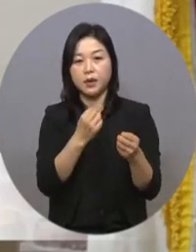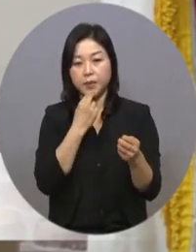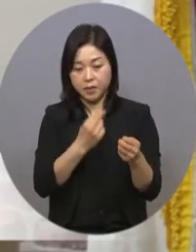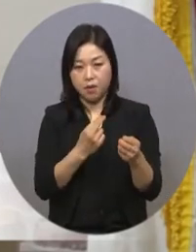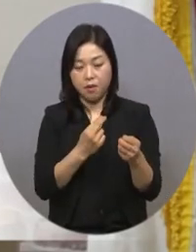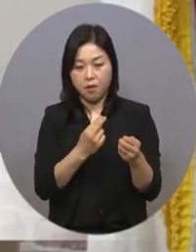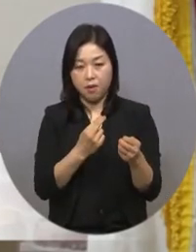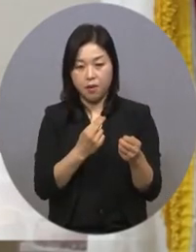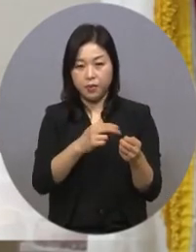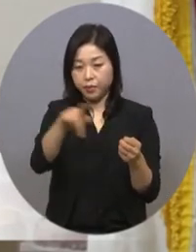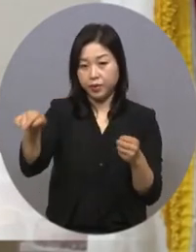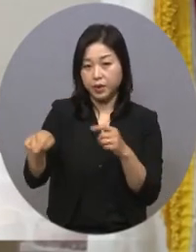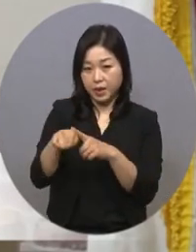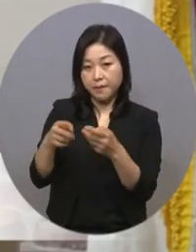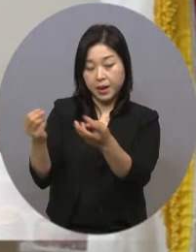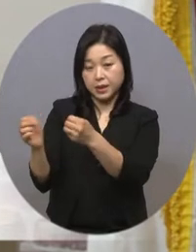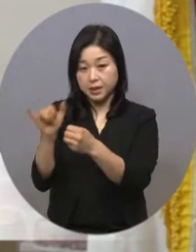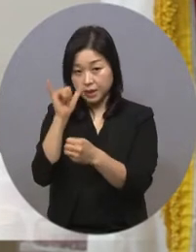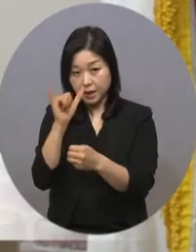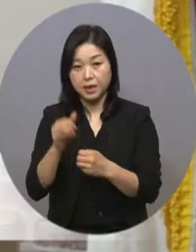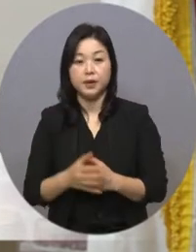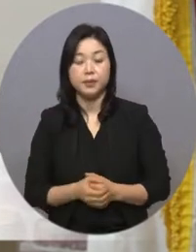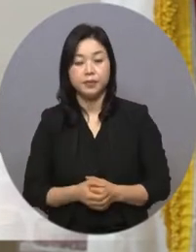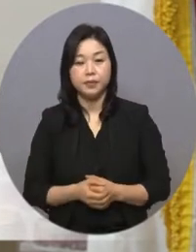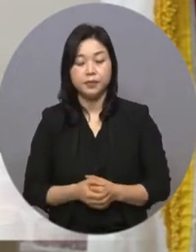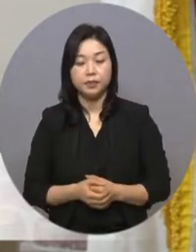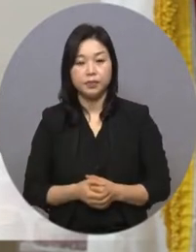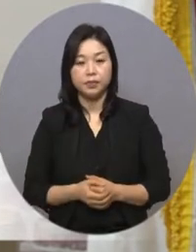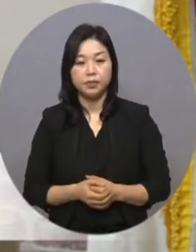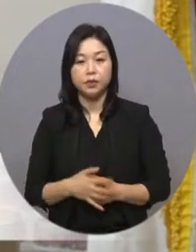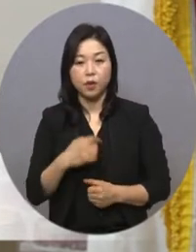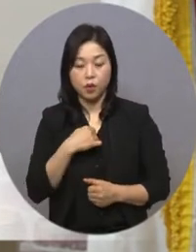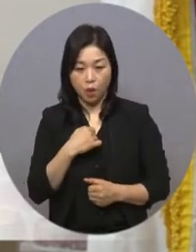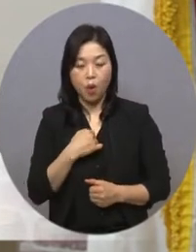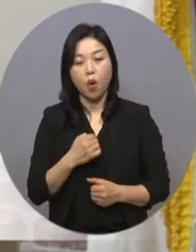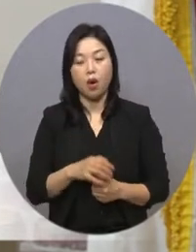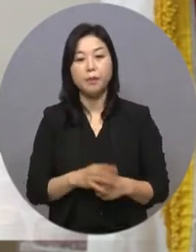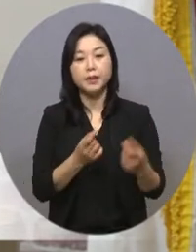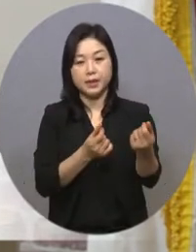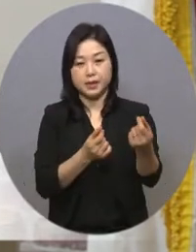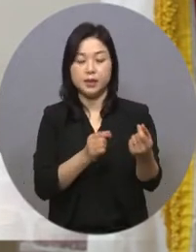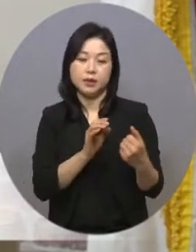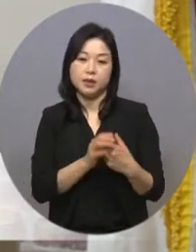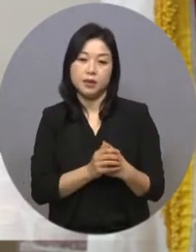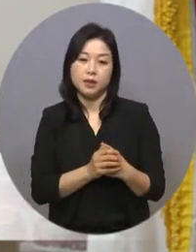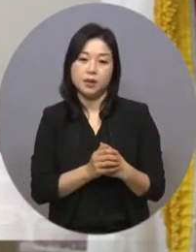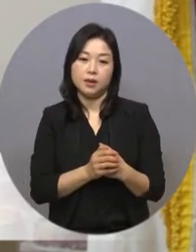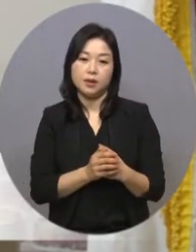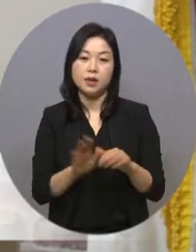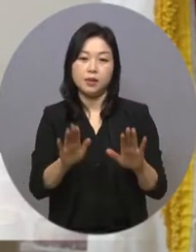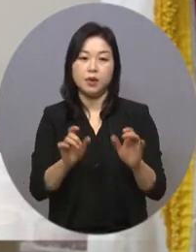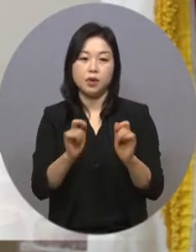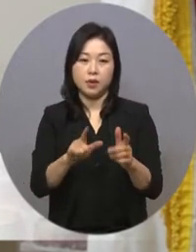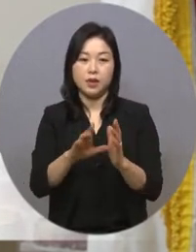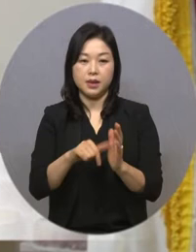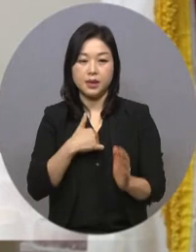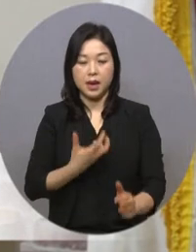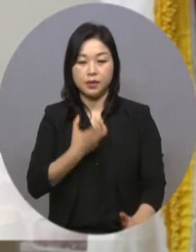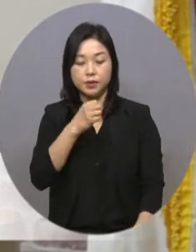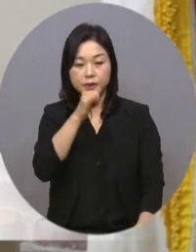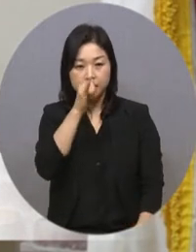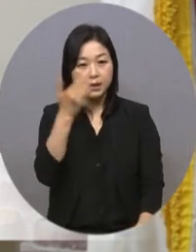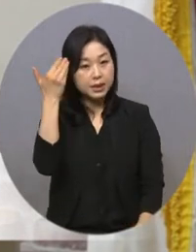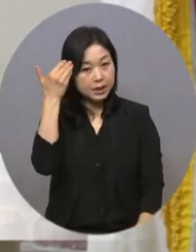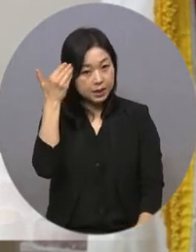못하는 분들도 많은 걸로 알고 있습니다. 그래서 저 또한 그렇고, 그래서 이번 기회를 통해서 제가 조금 가지고